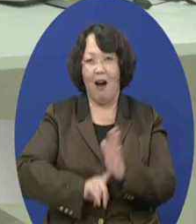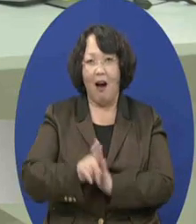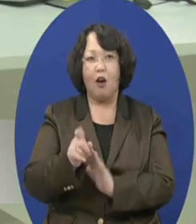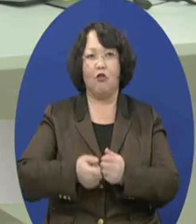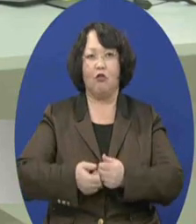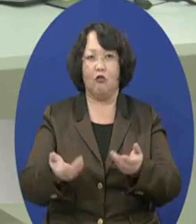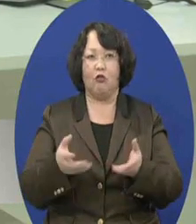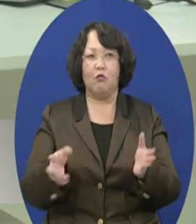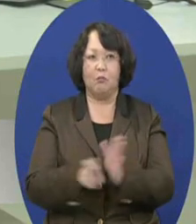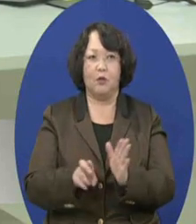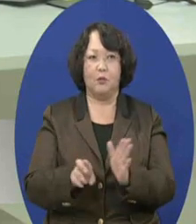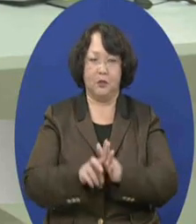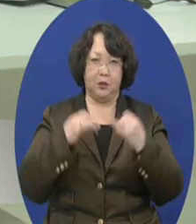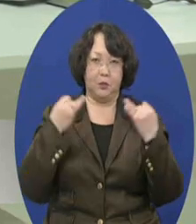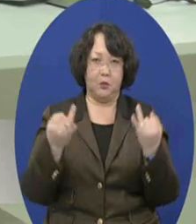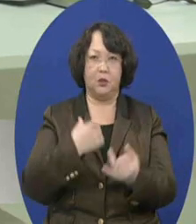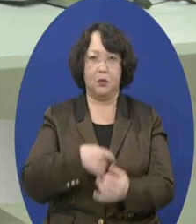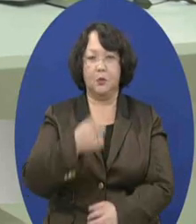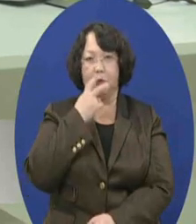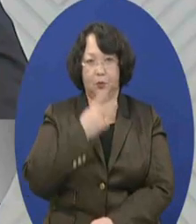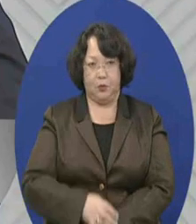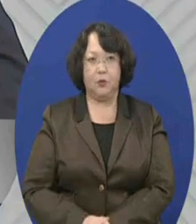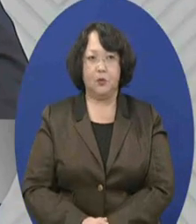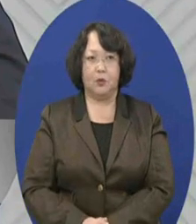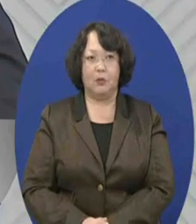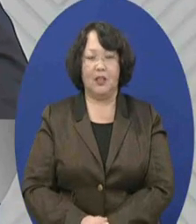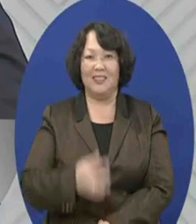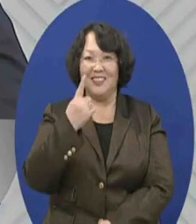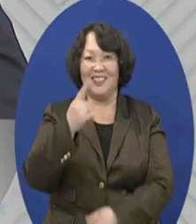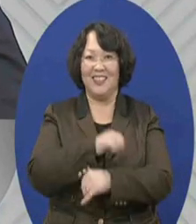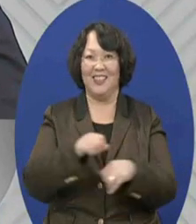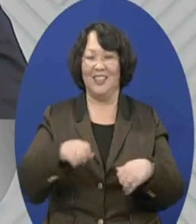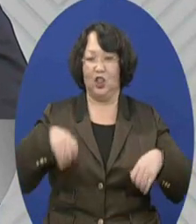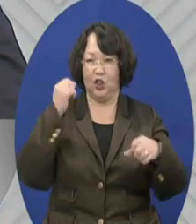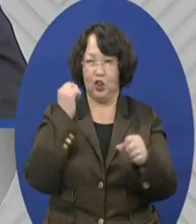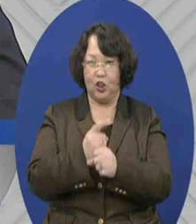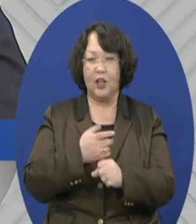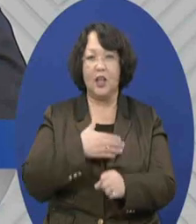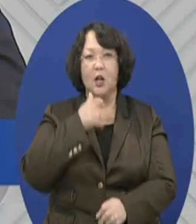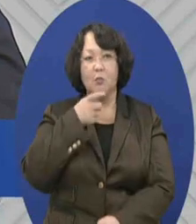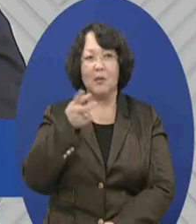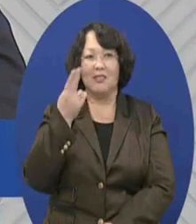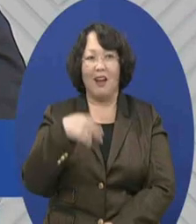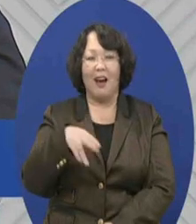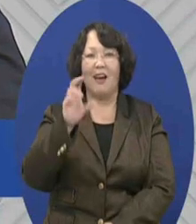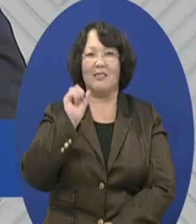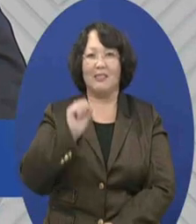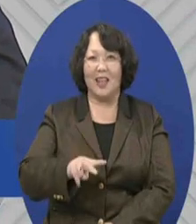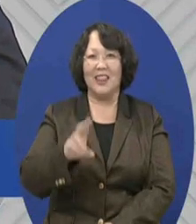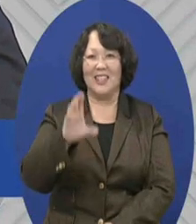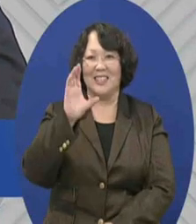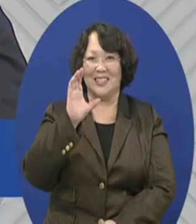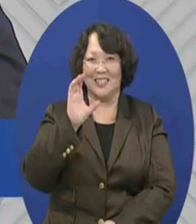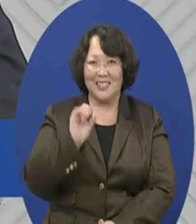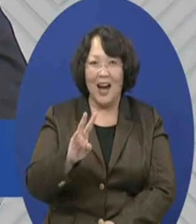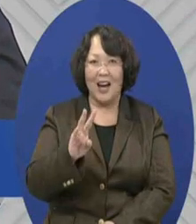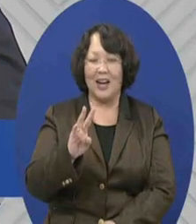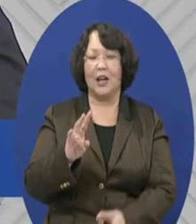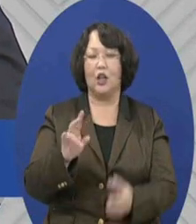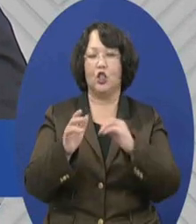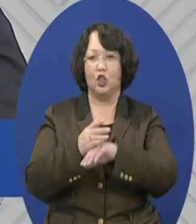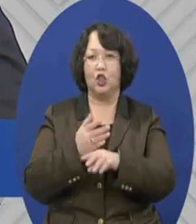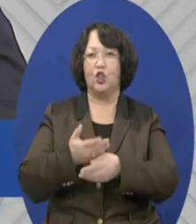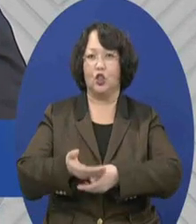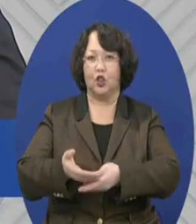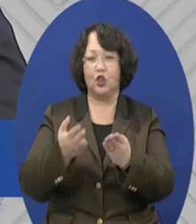олгох боломжтой гэж улсын хурлын гишүүд үзэж байна. Нэг иргэнд эрүүл мэндийн даатгалын сангаас олгодог одоо эмнэлгийн тусламж